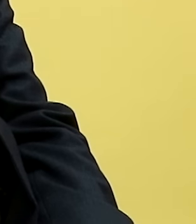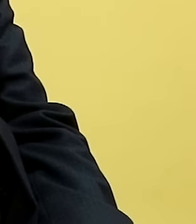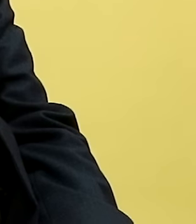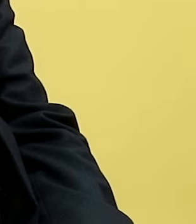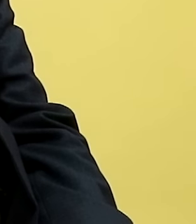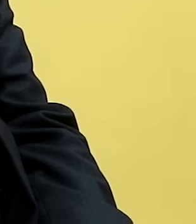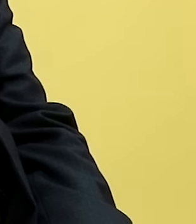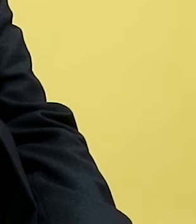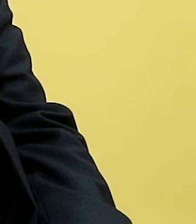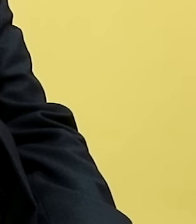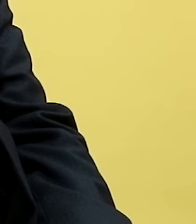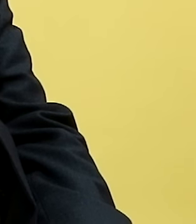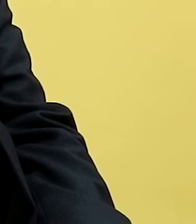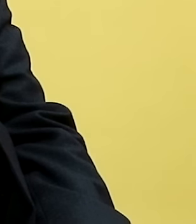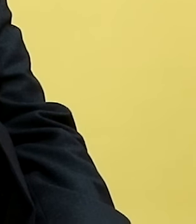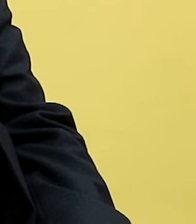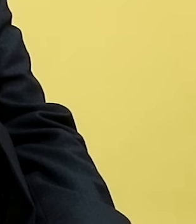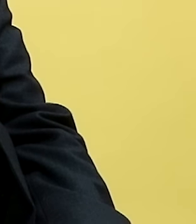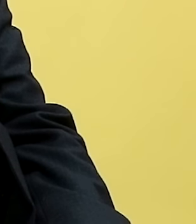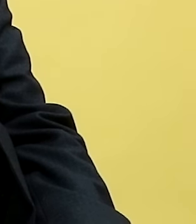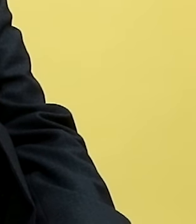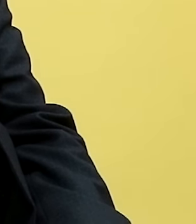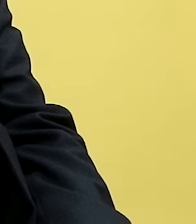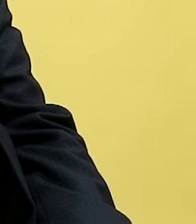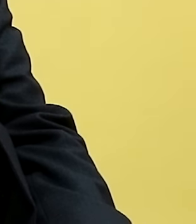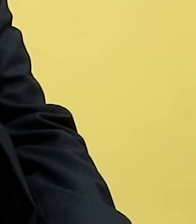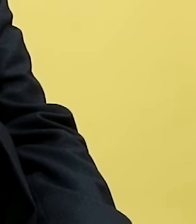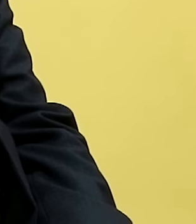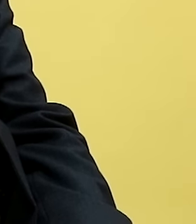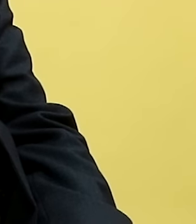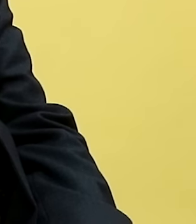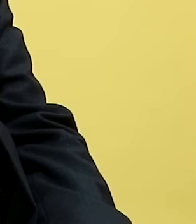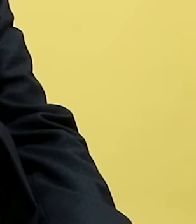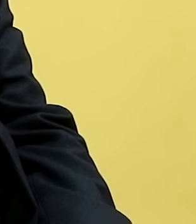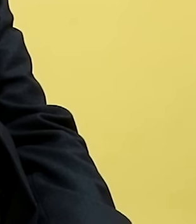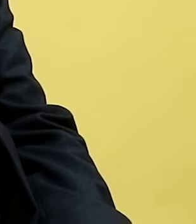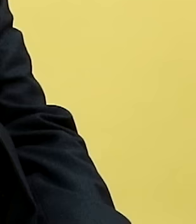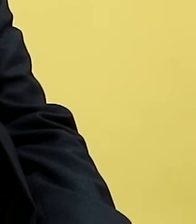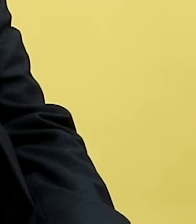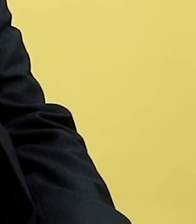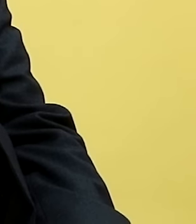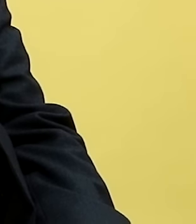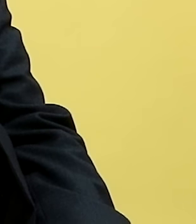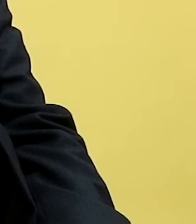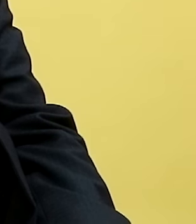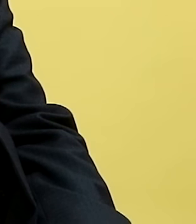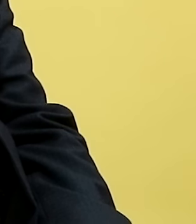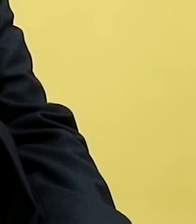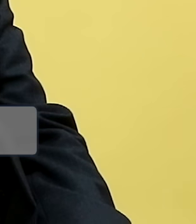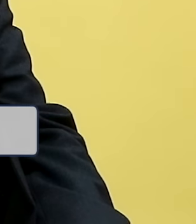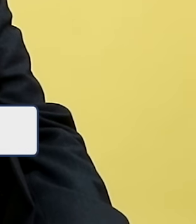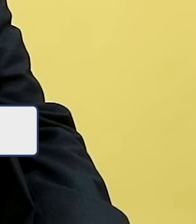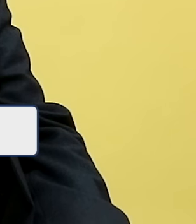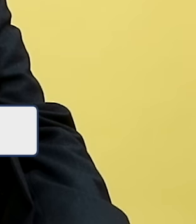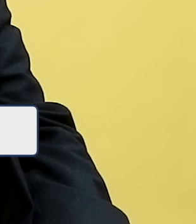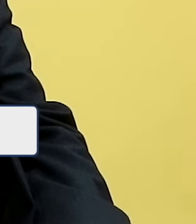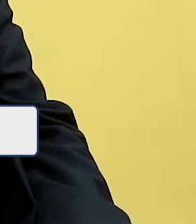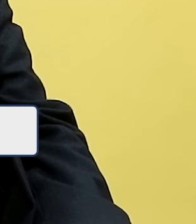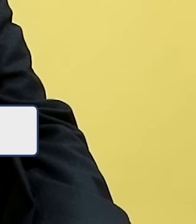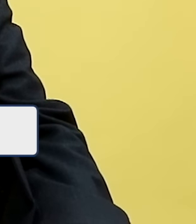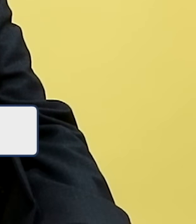교회가 청년들을 아무런 조건 없이 받아줘야 될 것 같아요. 제가